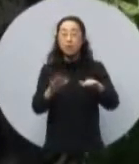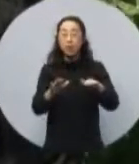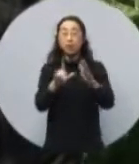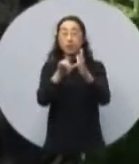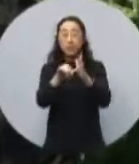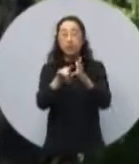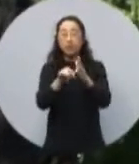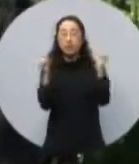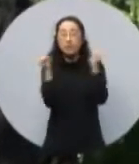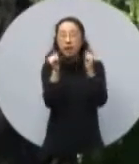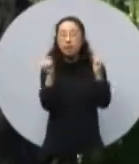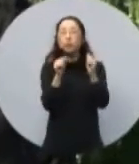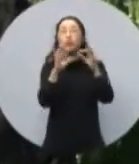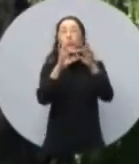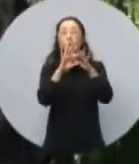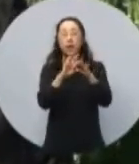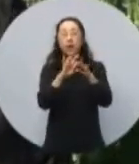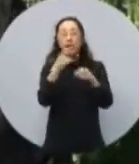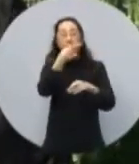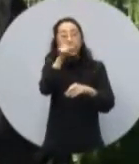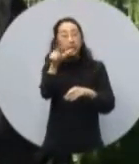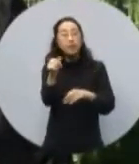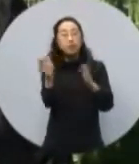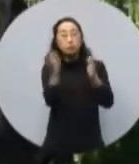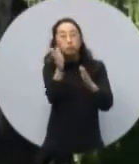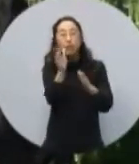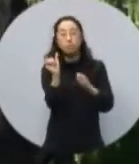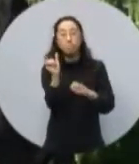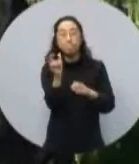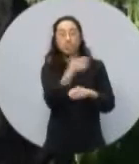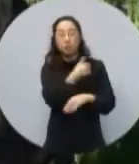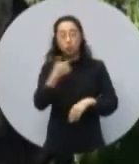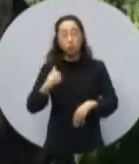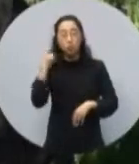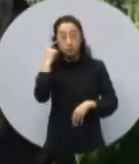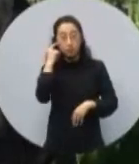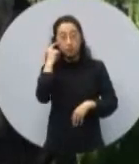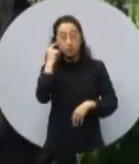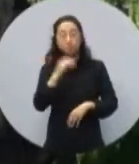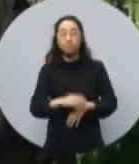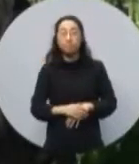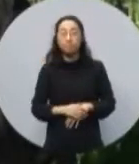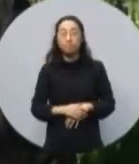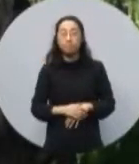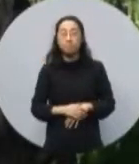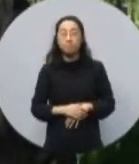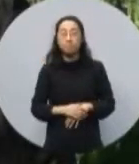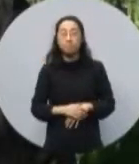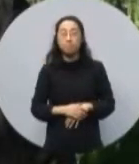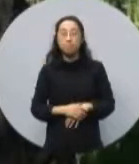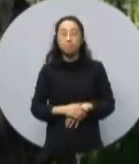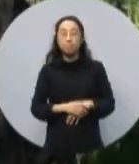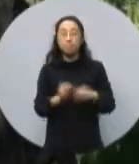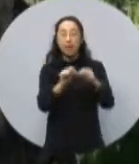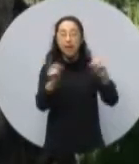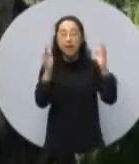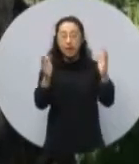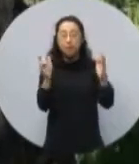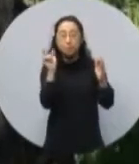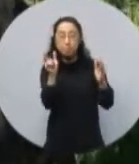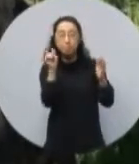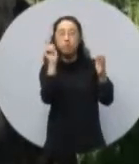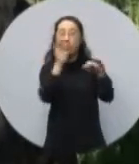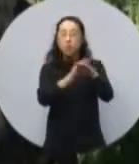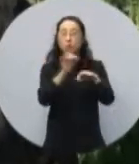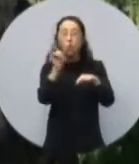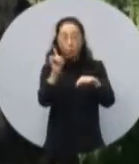なら、寒いので、1ヶ月ぐらい持つと思います。それで、たくさん持たせる方